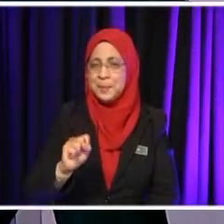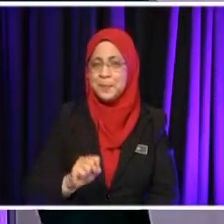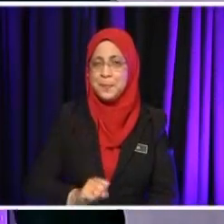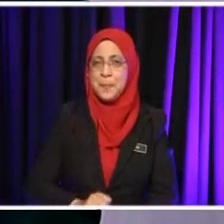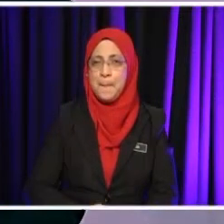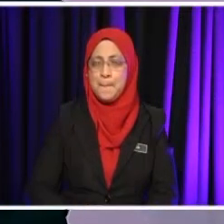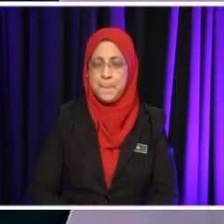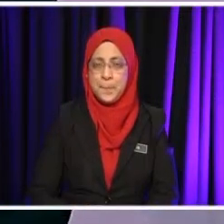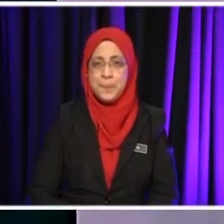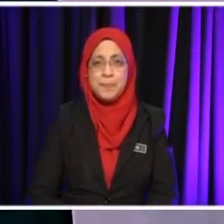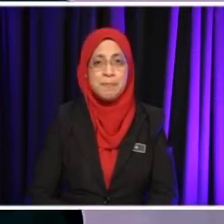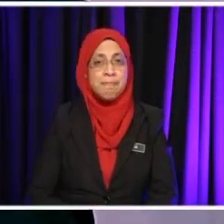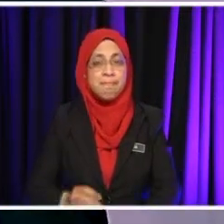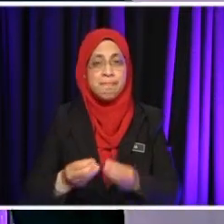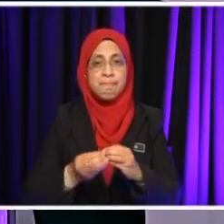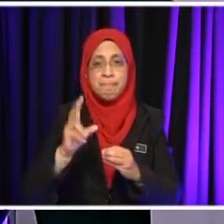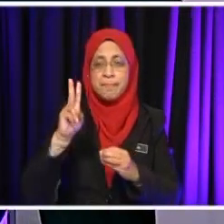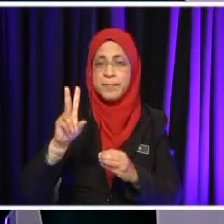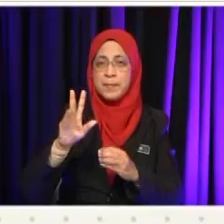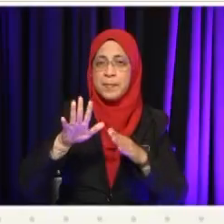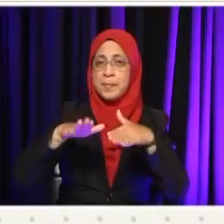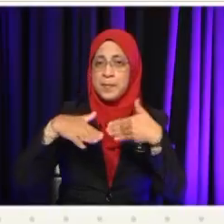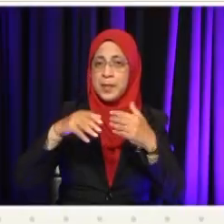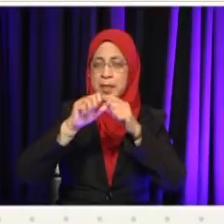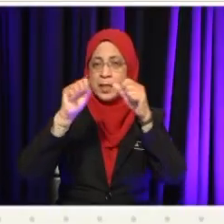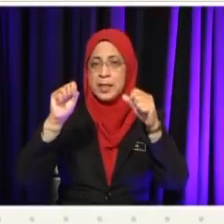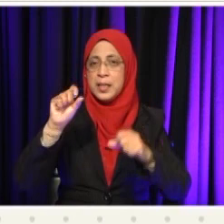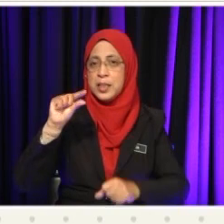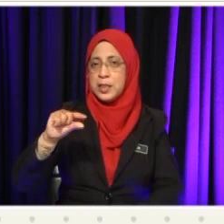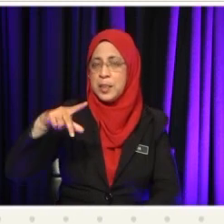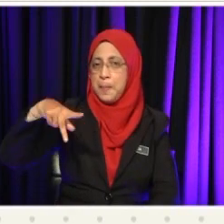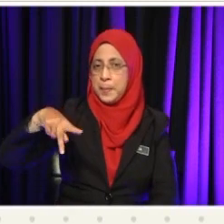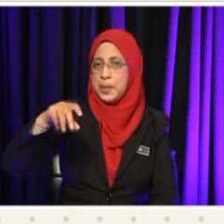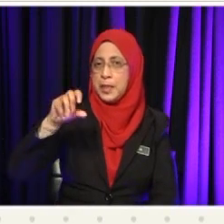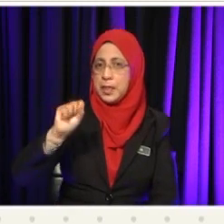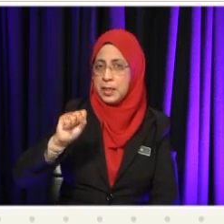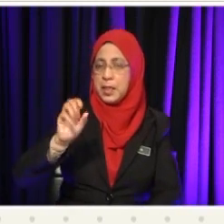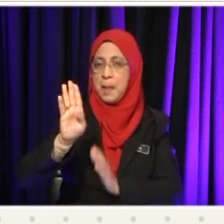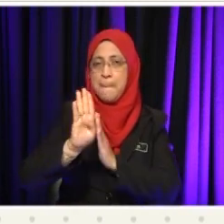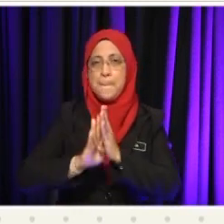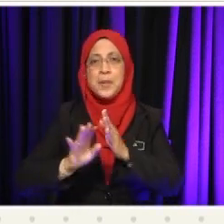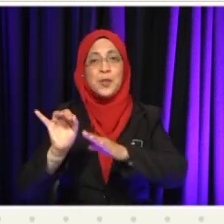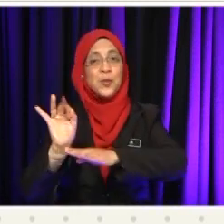yang ketiga Bagaimana sistem penentu jaga GPS berfungsi